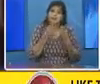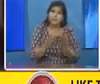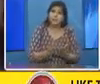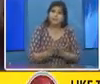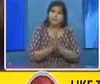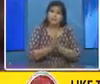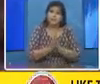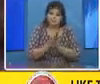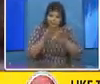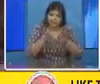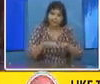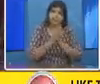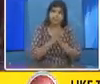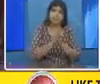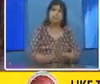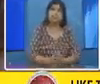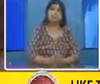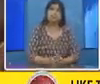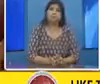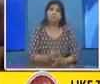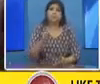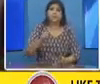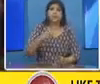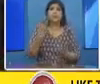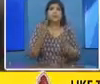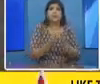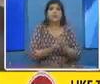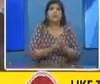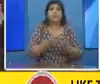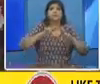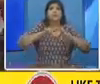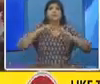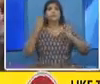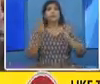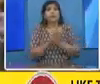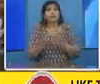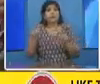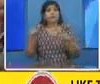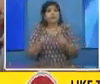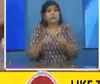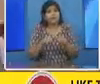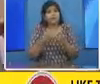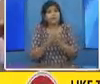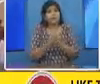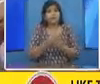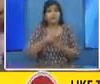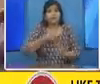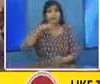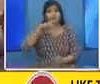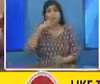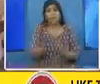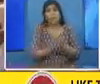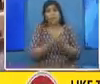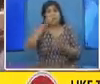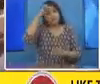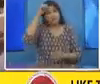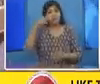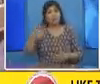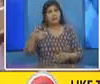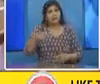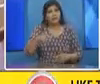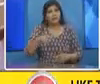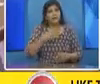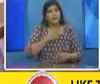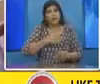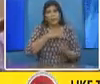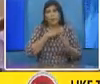उनके सामने नतमस्तक है। इन साथियों के परिवारों की तरह ही हर भारतीय इन्हें खोने का